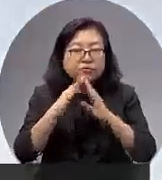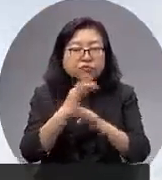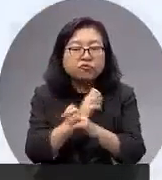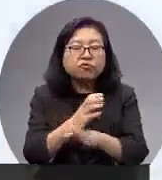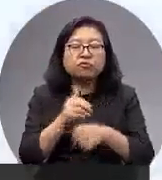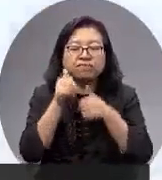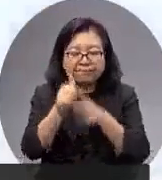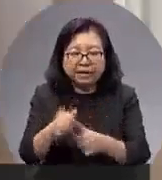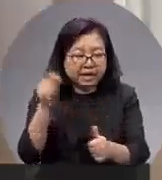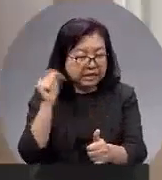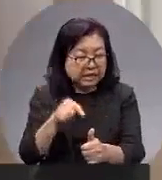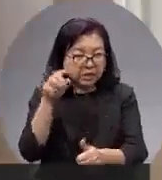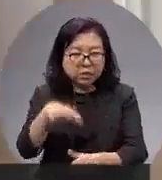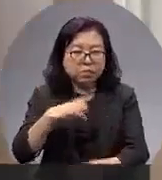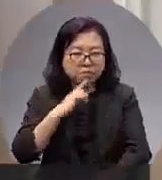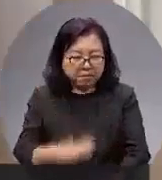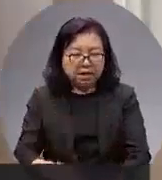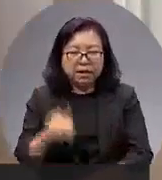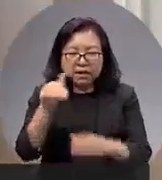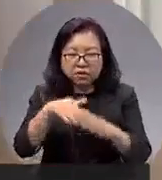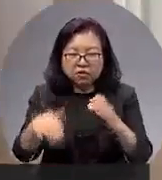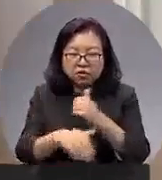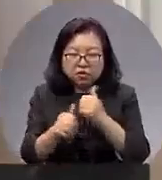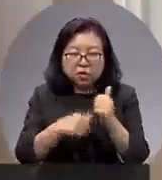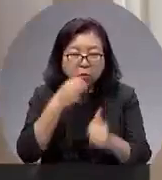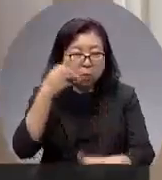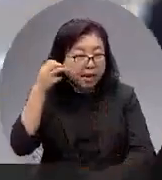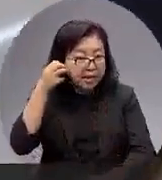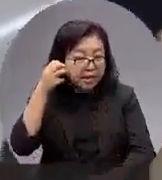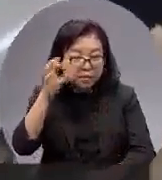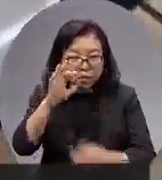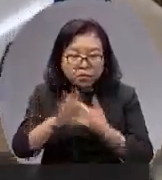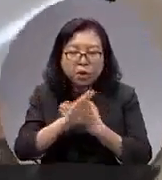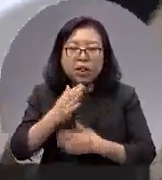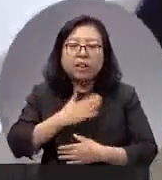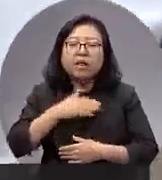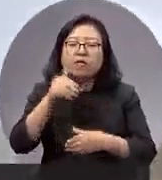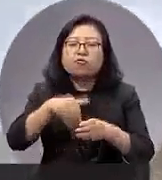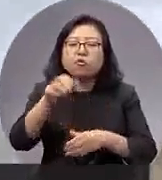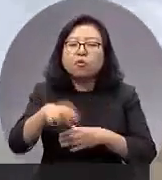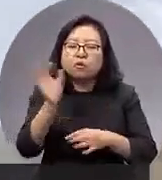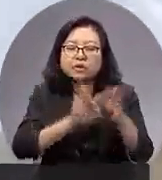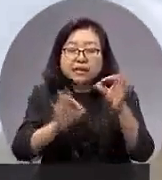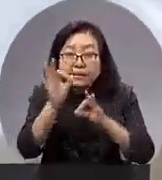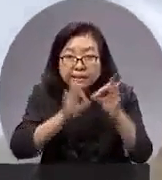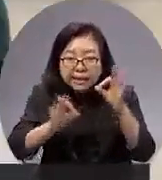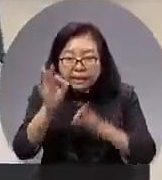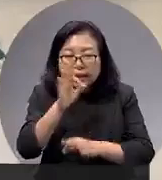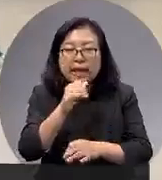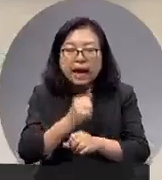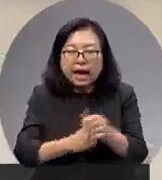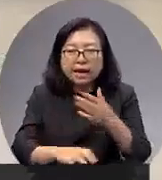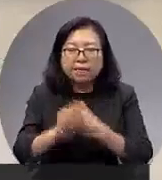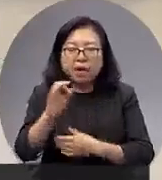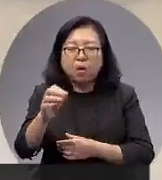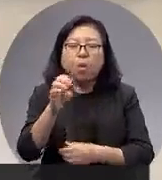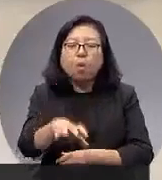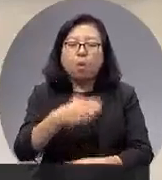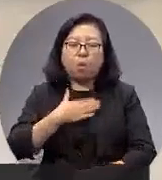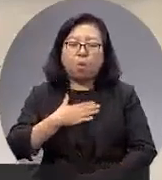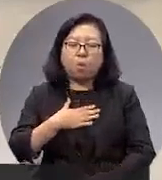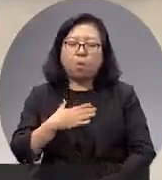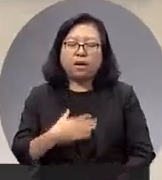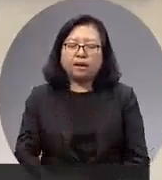투표소에서 만 가능하고 선관위 홈페이지나 포털 사이트에 내 투표소 찾기 검색을 통해 투표소 위치를 확인할 수 있습니다